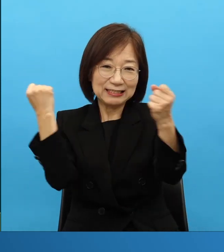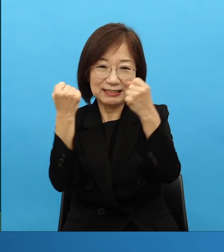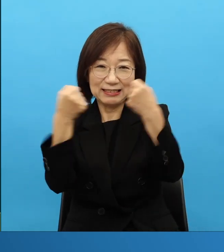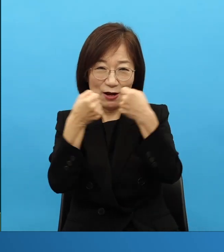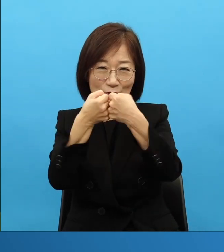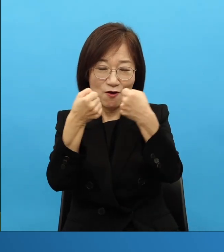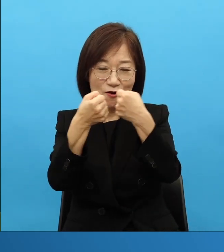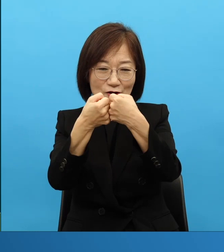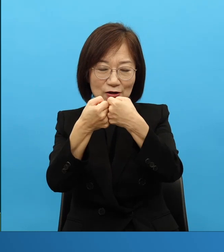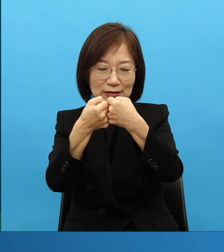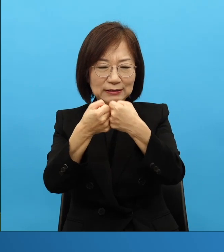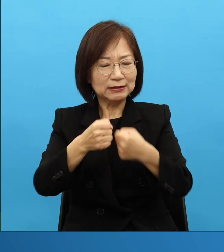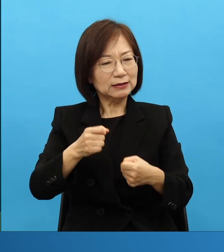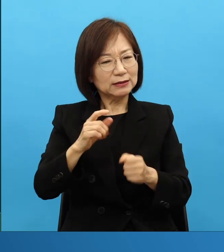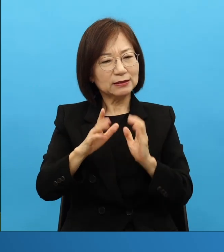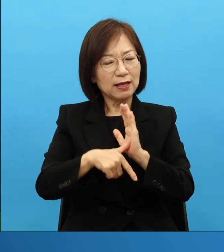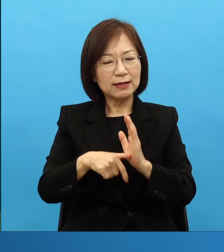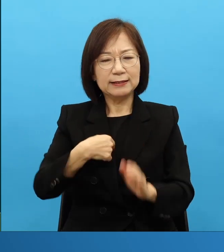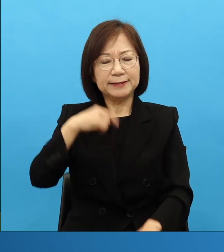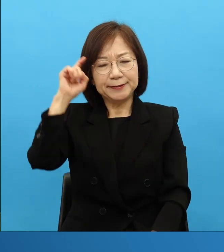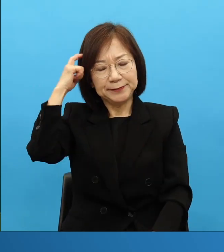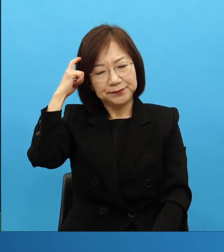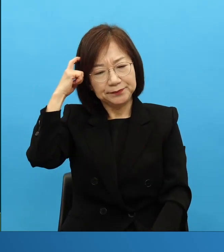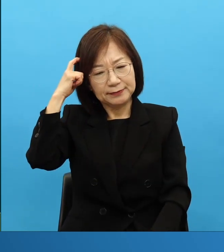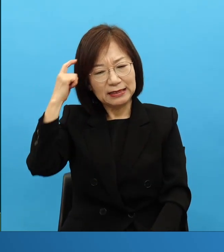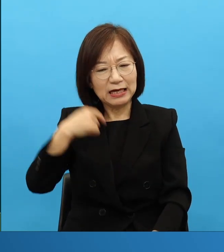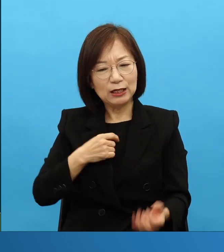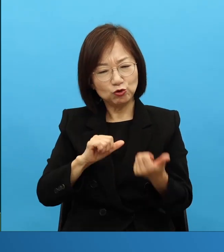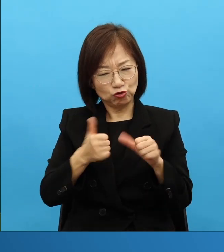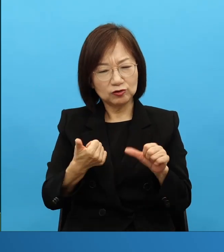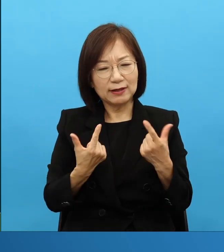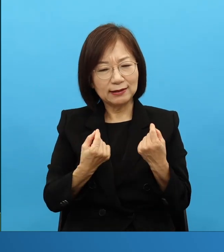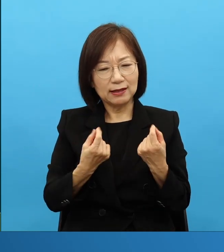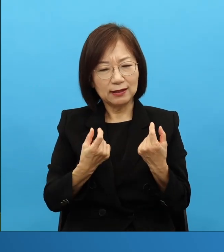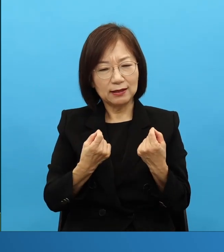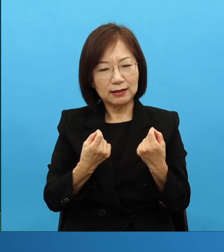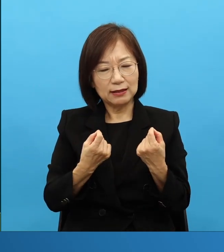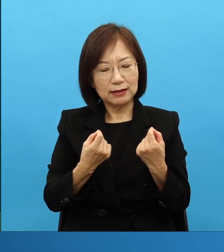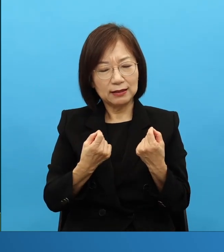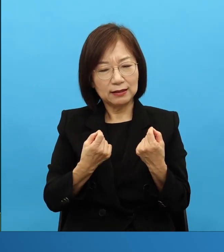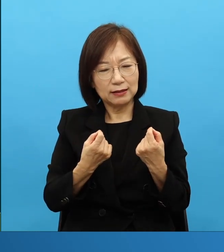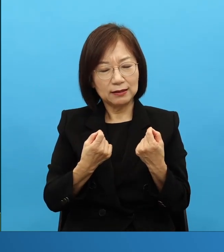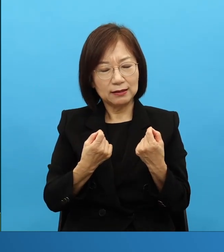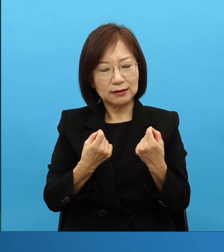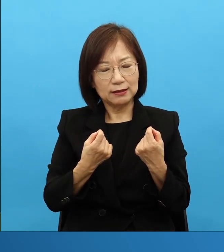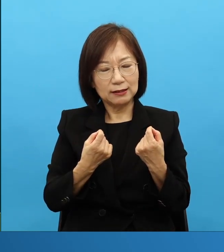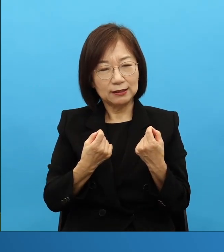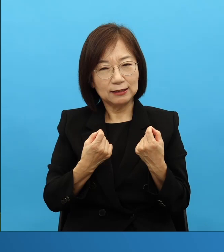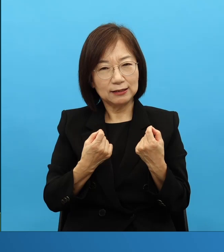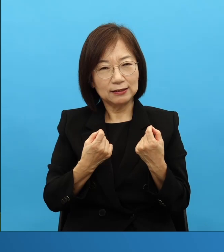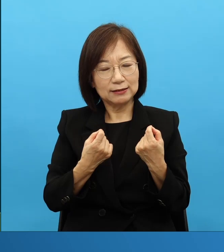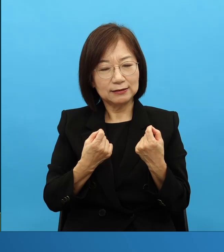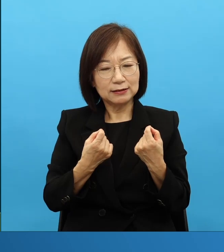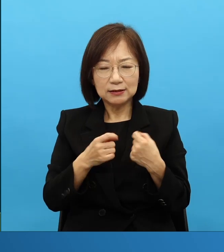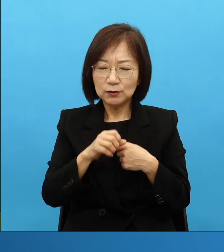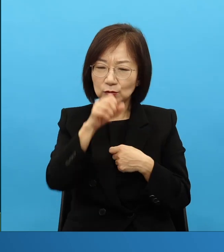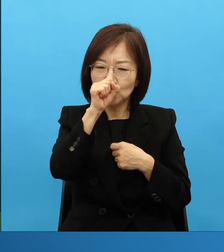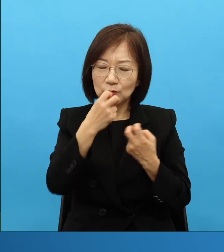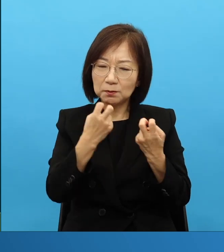내가 여기서 죽겠구나 하는 걸 느낀 겁니다. But he felt that he might die at that place. 제일 좋은